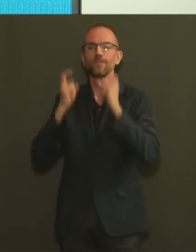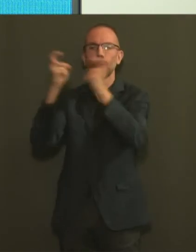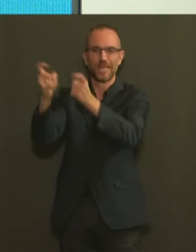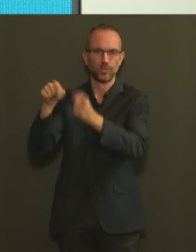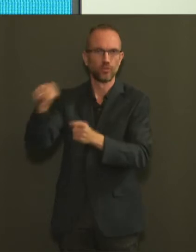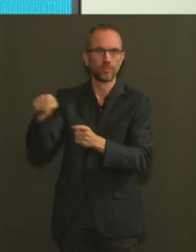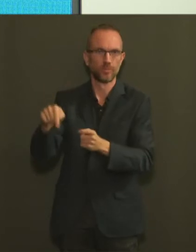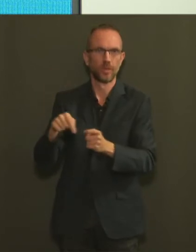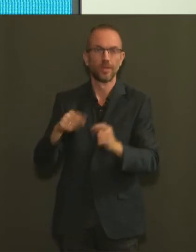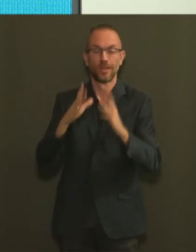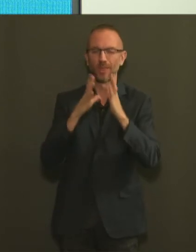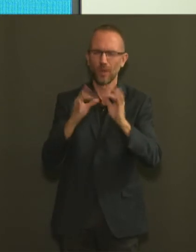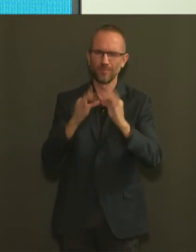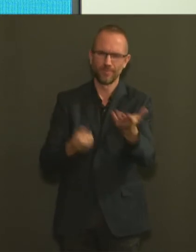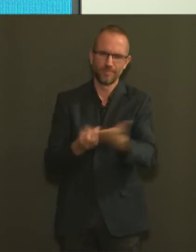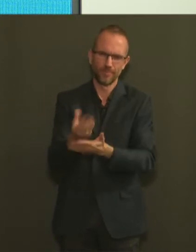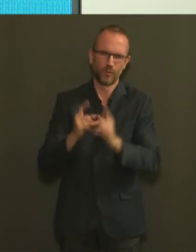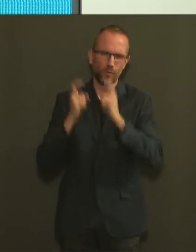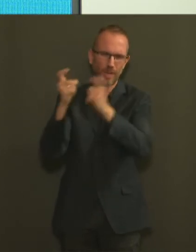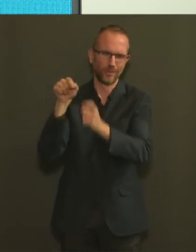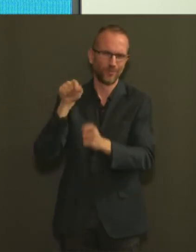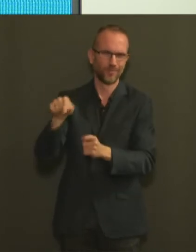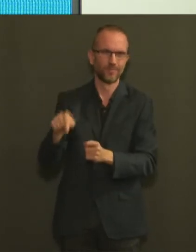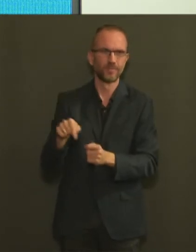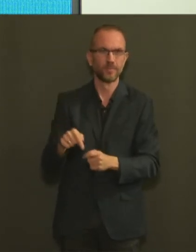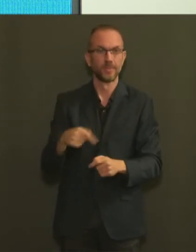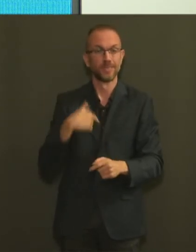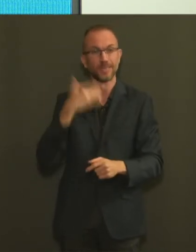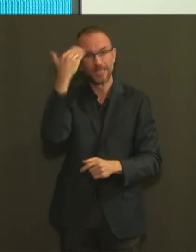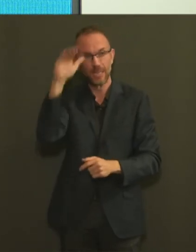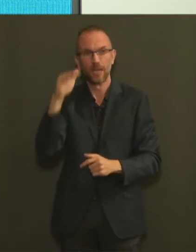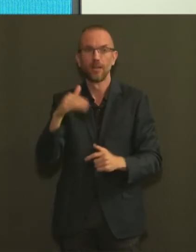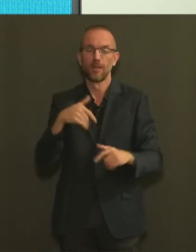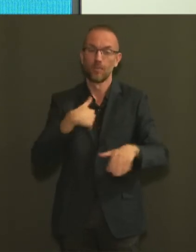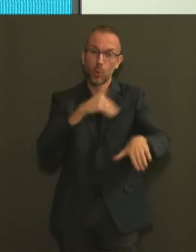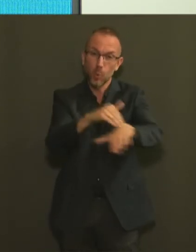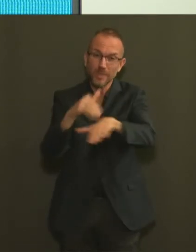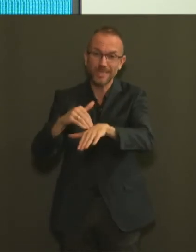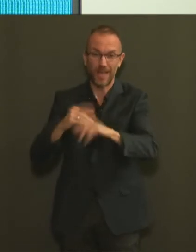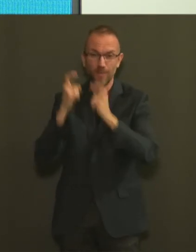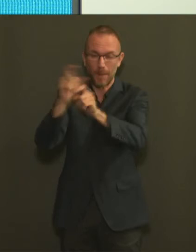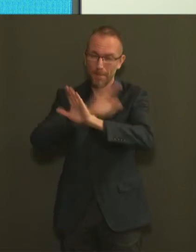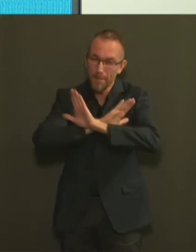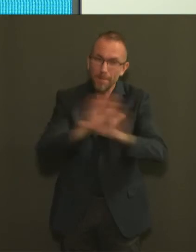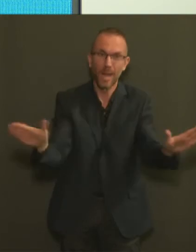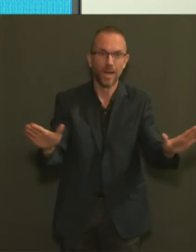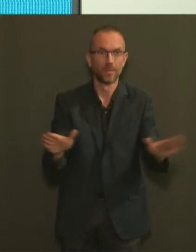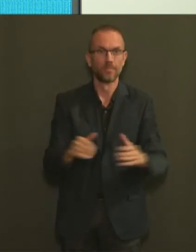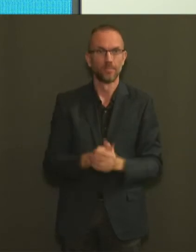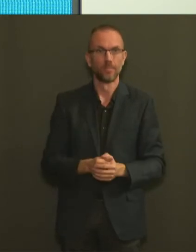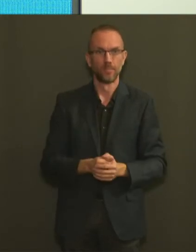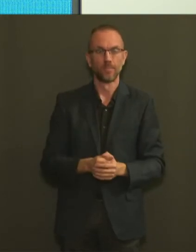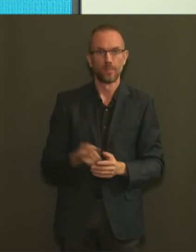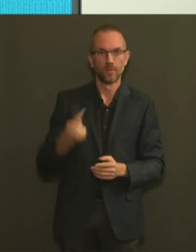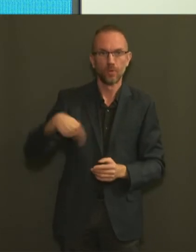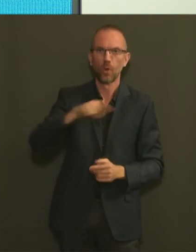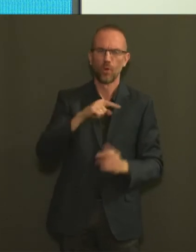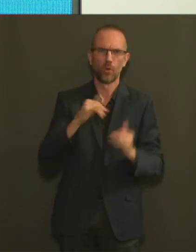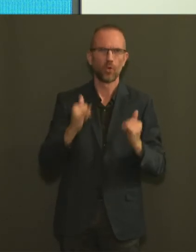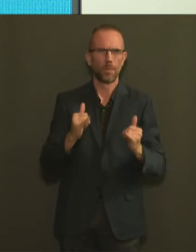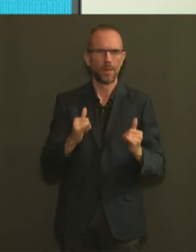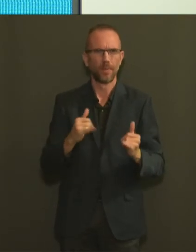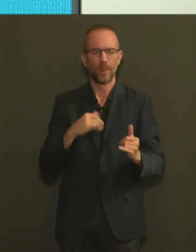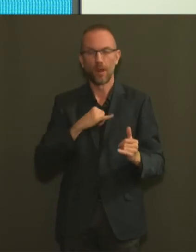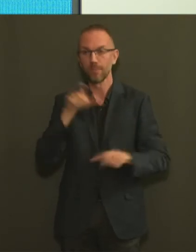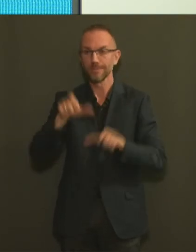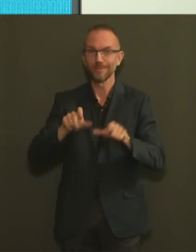vous savez que on vous déconseille fortement de voyager sachez simplement que si vous décidez malgré tout de le faire